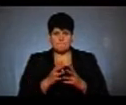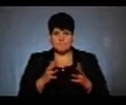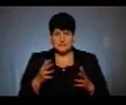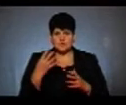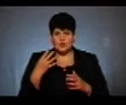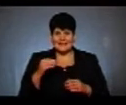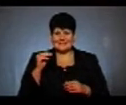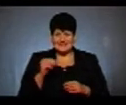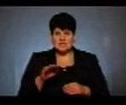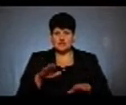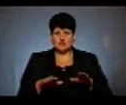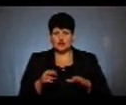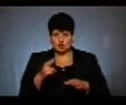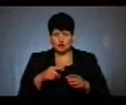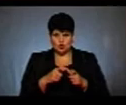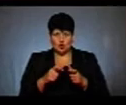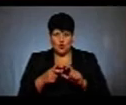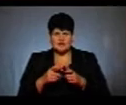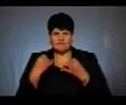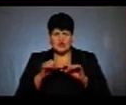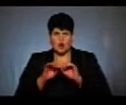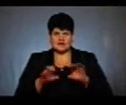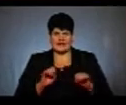доз вже розкидані в цих районах.